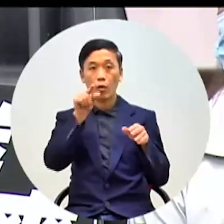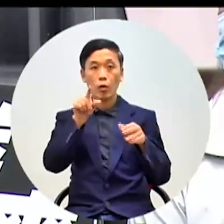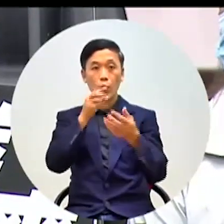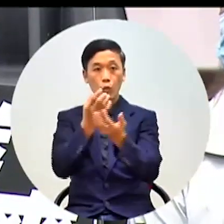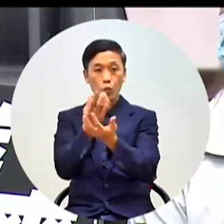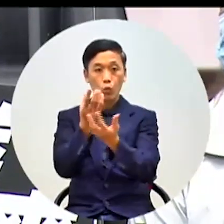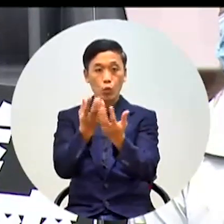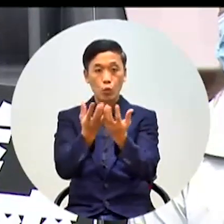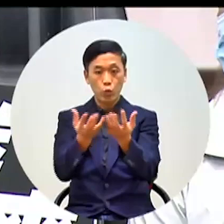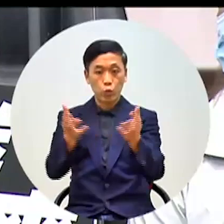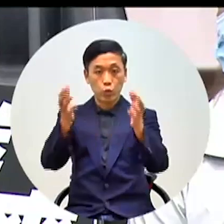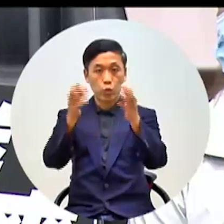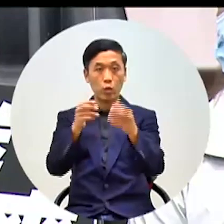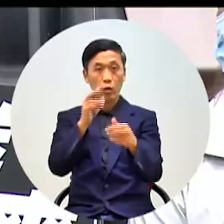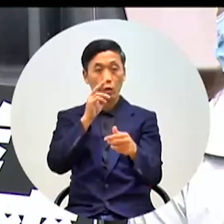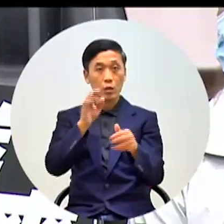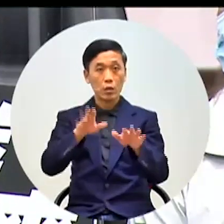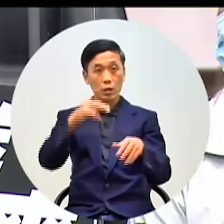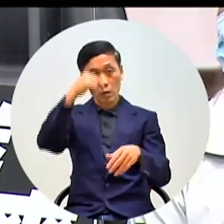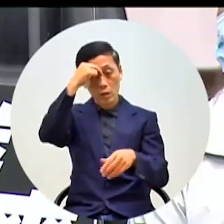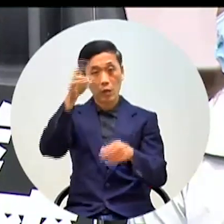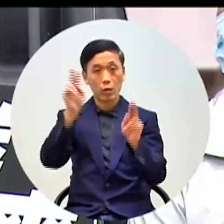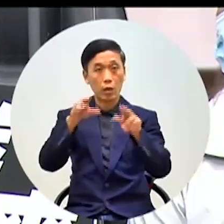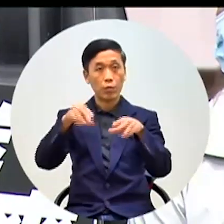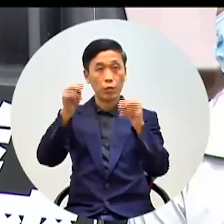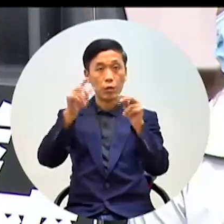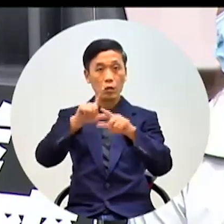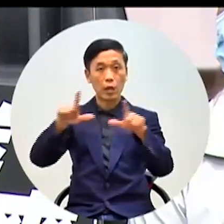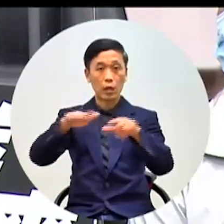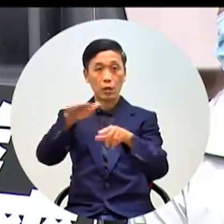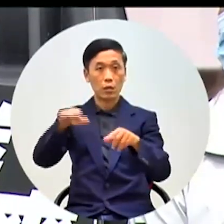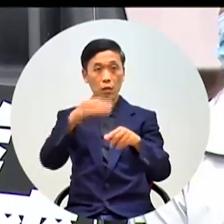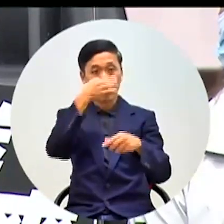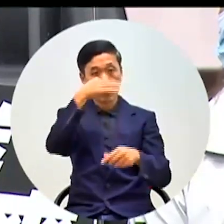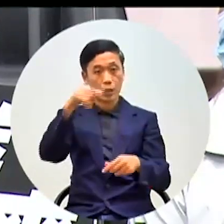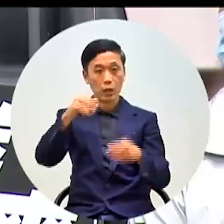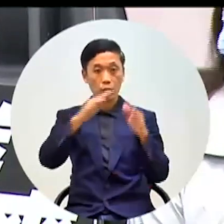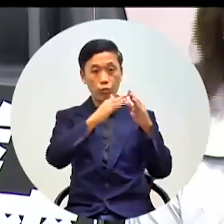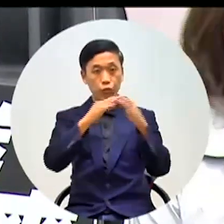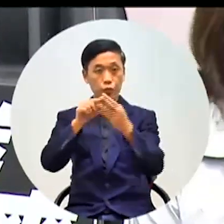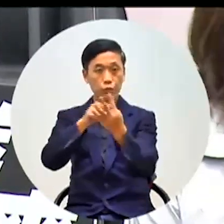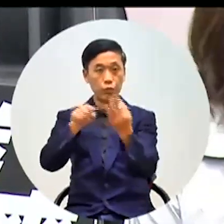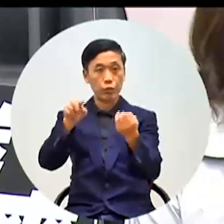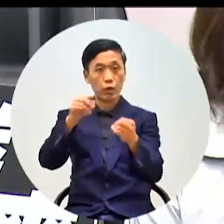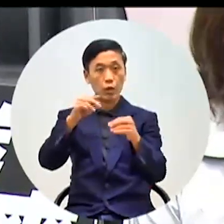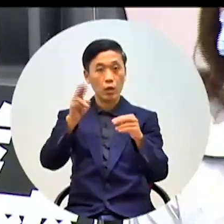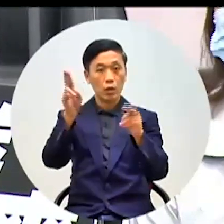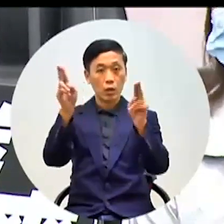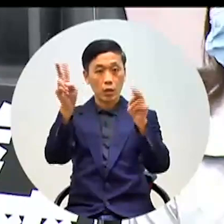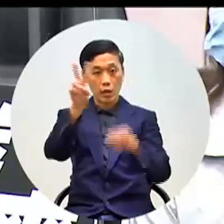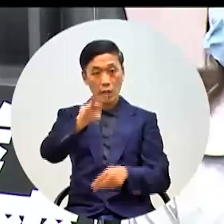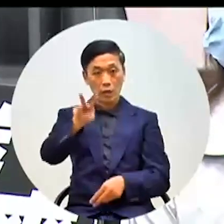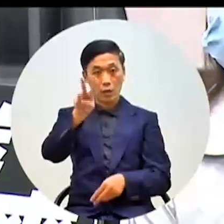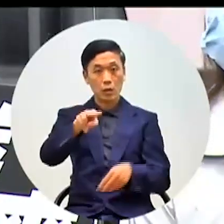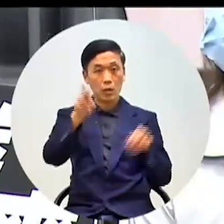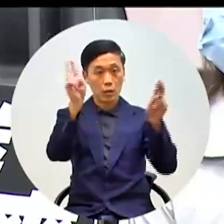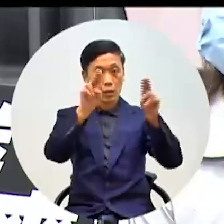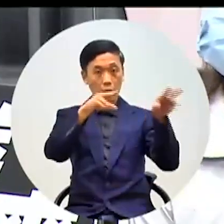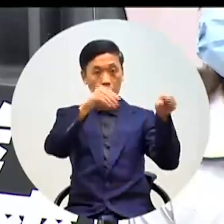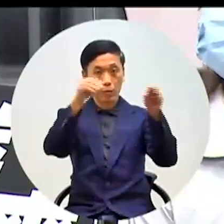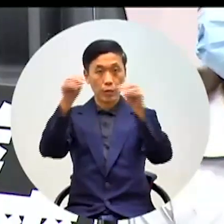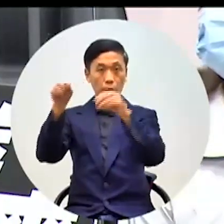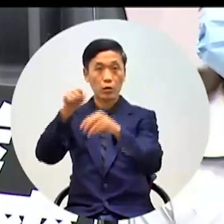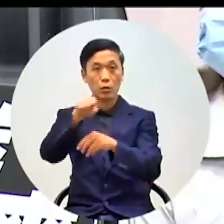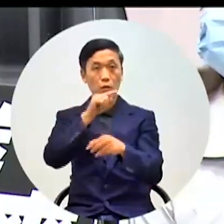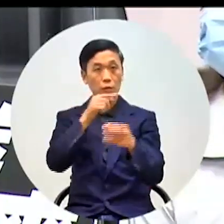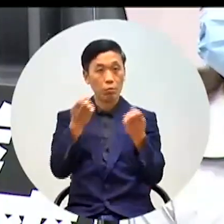今天下午又停电了，高雄大社凤山区2000多户停电，市长已经几件啊，已经